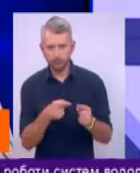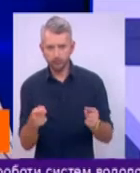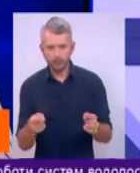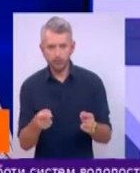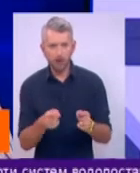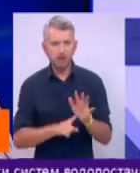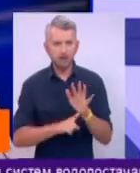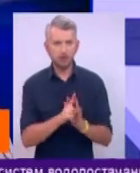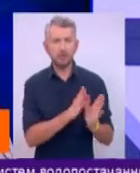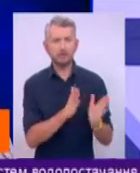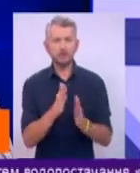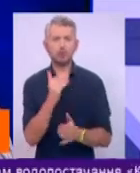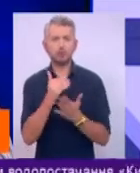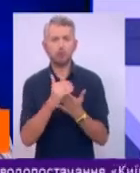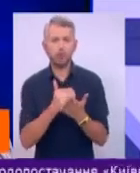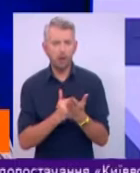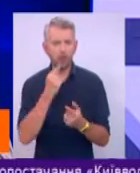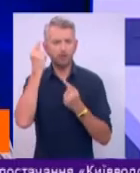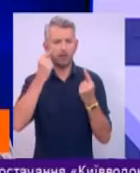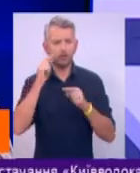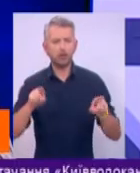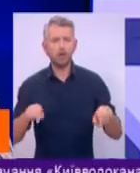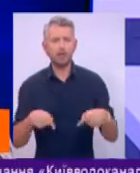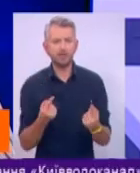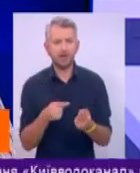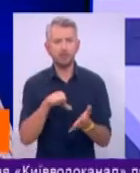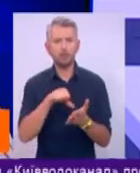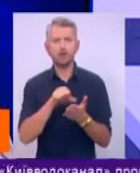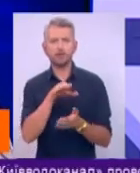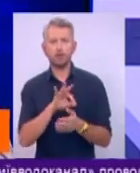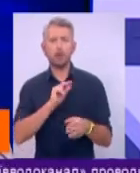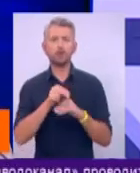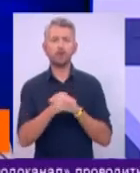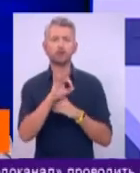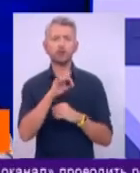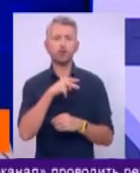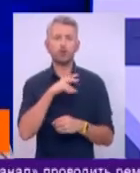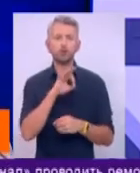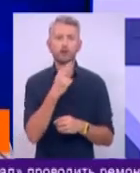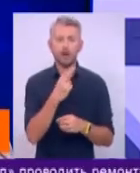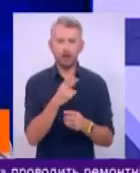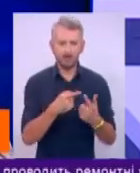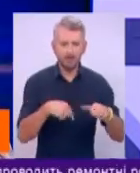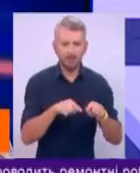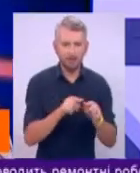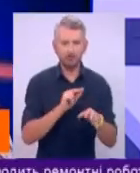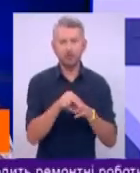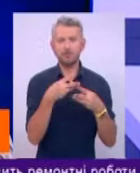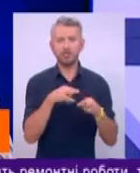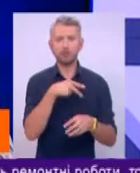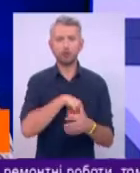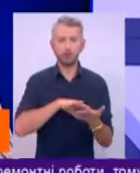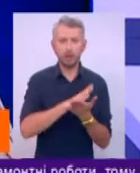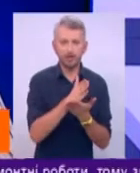запустити системну програму психологічної реабілітації учасників АТО через соціальний сегмент, через програму, через Міністерство